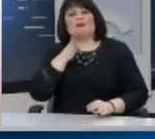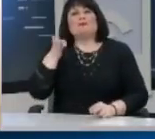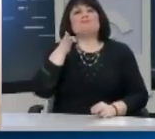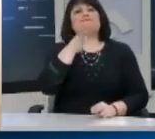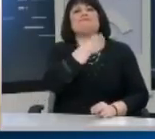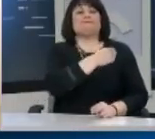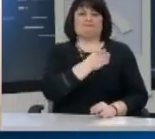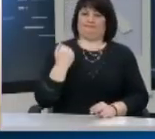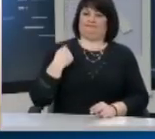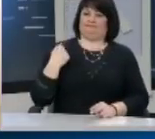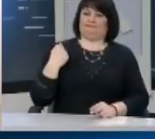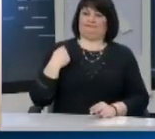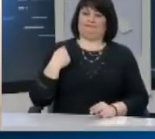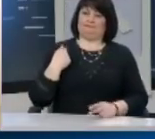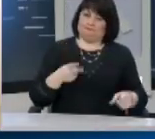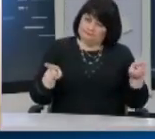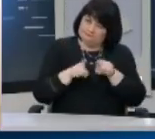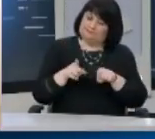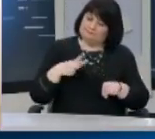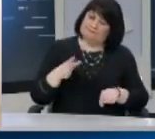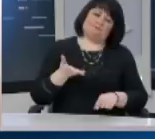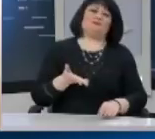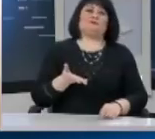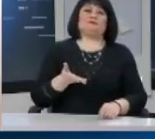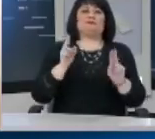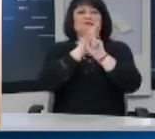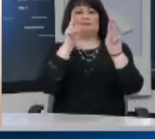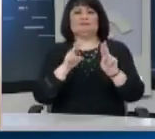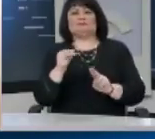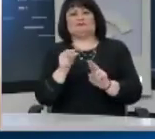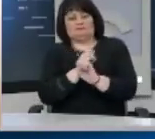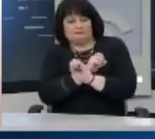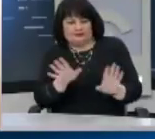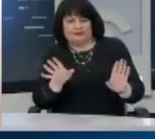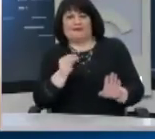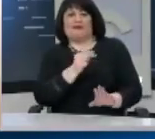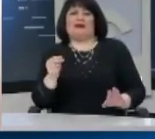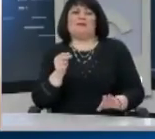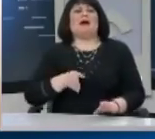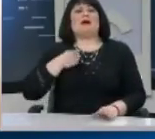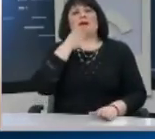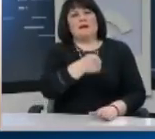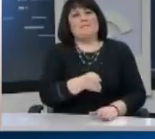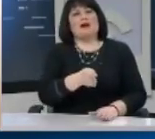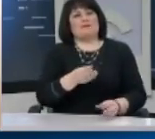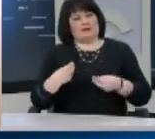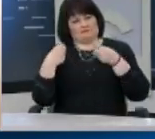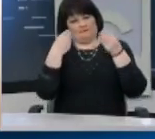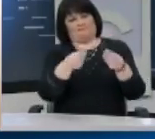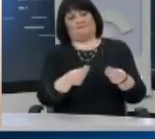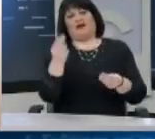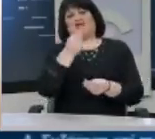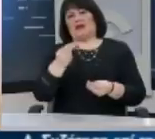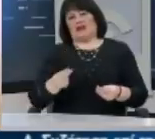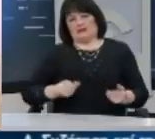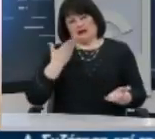ζητήσει επισταμένως να είναι παρόν για την διεθνοποίηση του θέματος για να πάμε και να θέσουμε αυτά τα